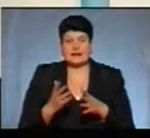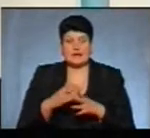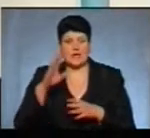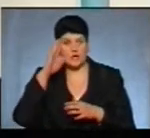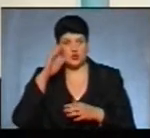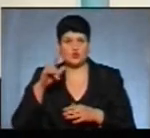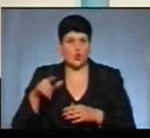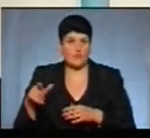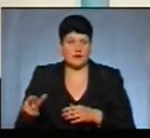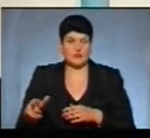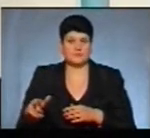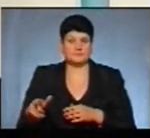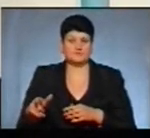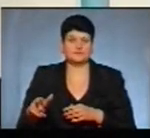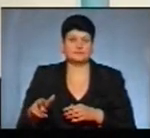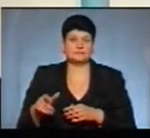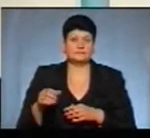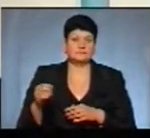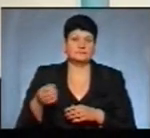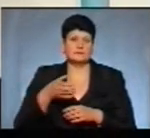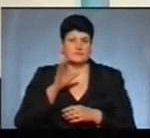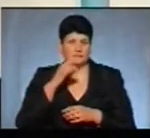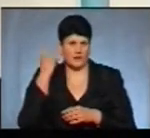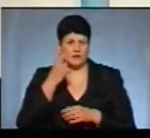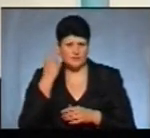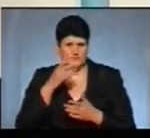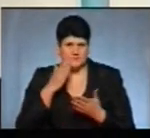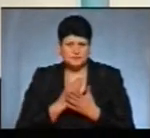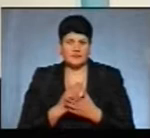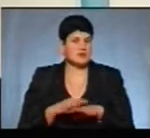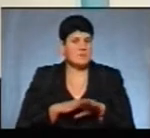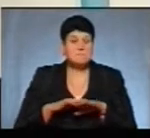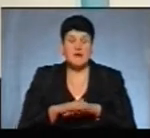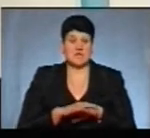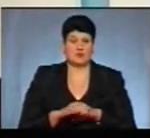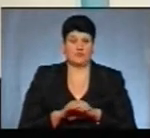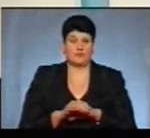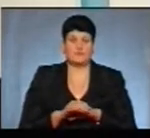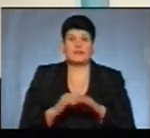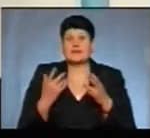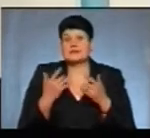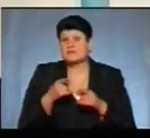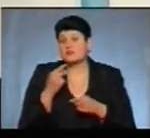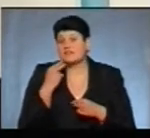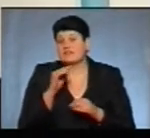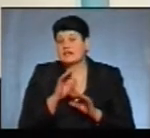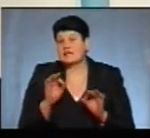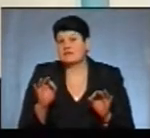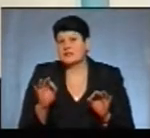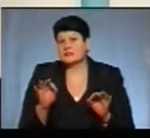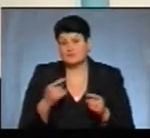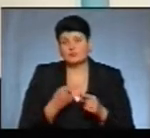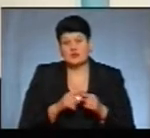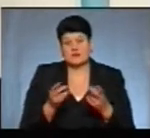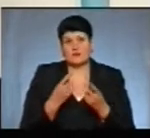чоловіки зловживають спиртними напоями, це є і дуже масово. Наскільки він буде ефективний, про це треба говорити.